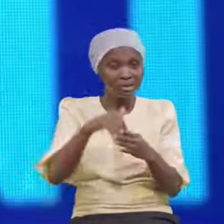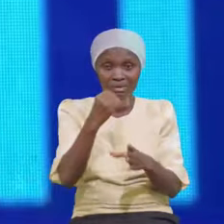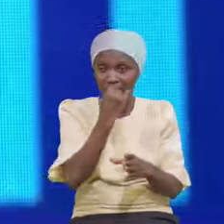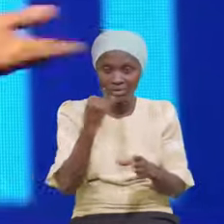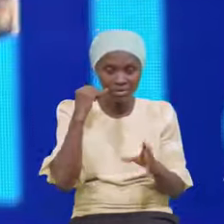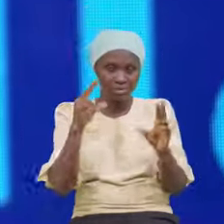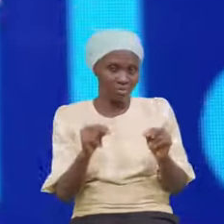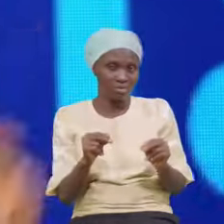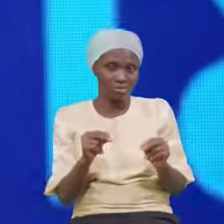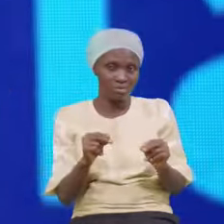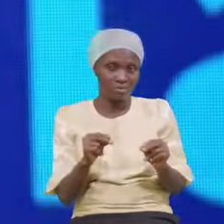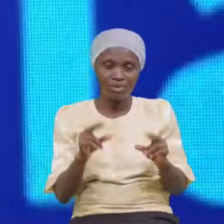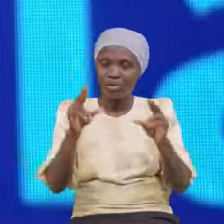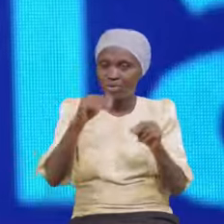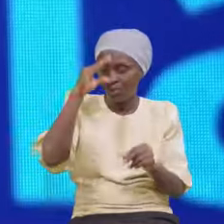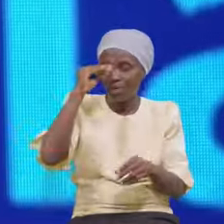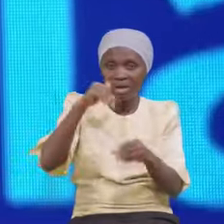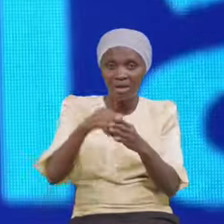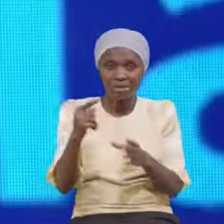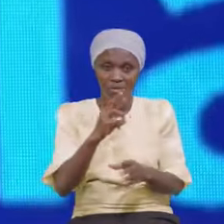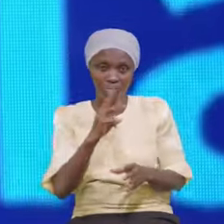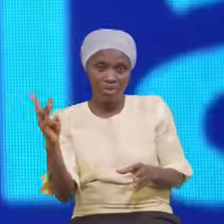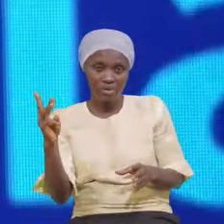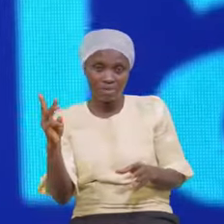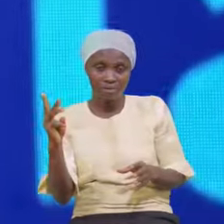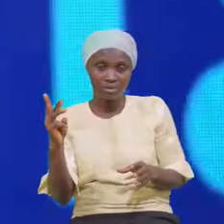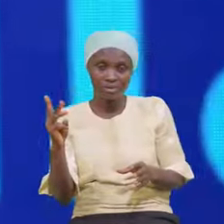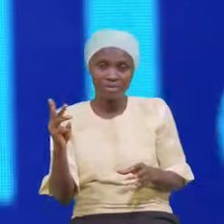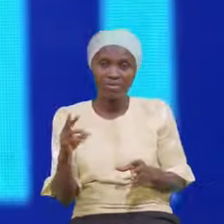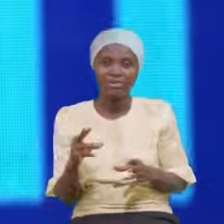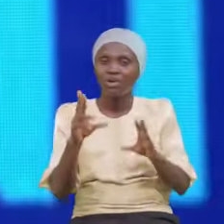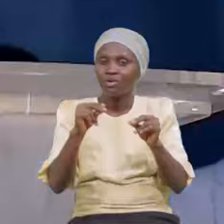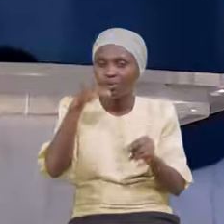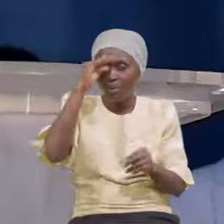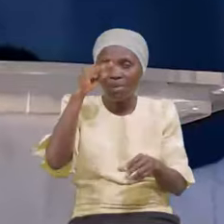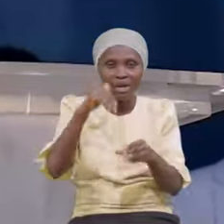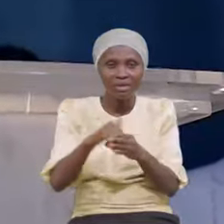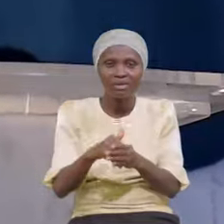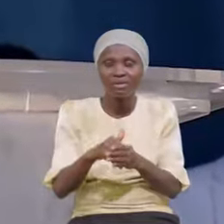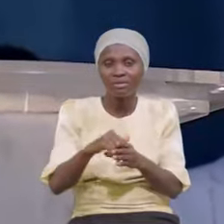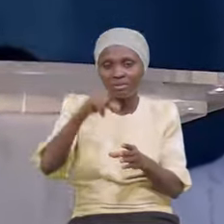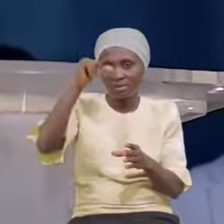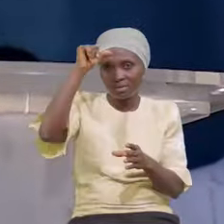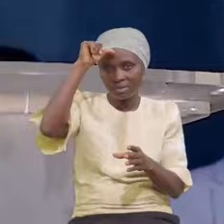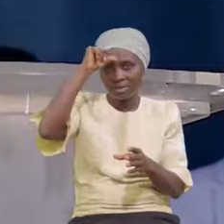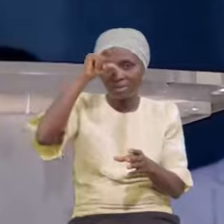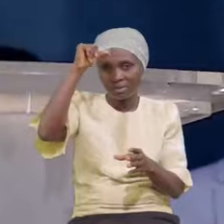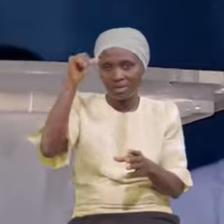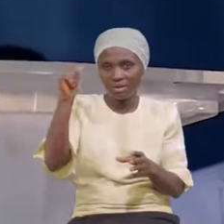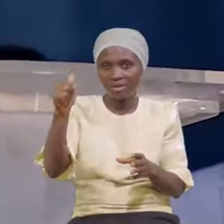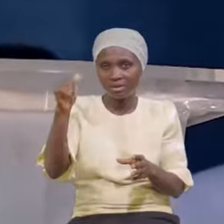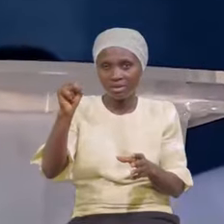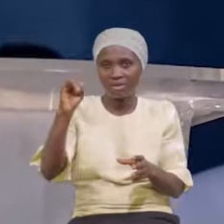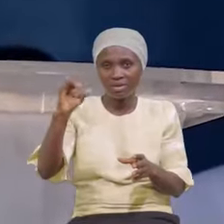ఏ ఇశ్రాయేలులో గాని, no man in the west, లేక పడమర దేశాల్లో గాని, no man in Asia, లేకపోతే ఆసియా ఖండ మనుషులు గాని, no man